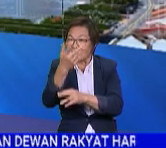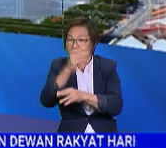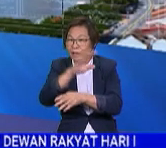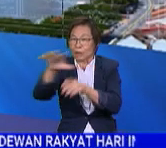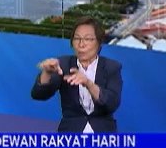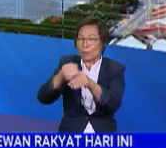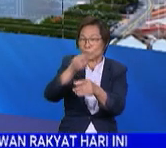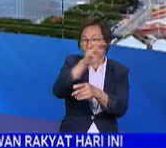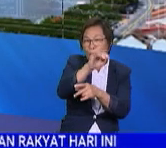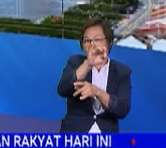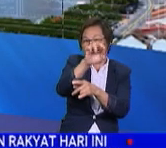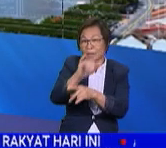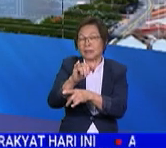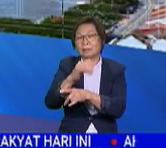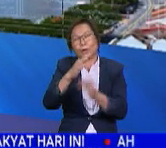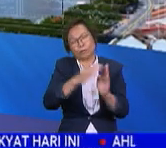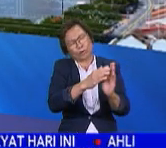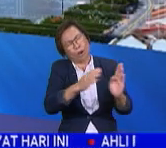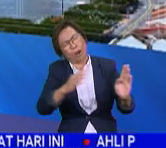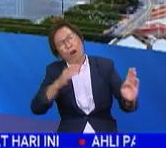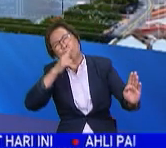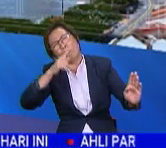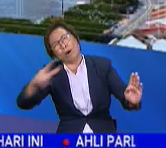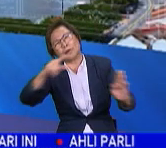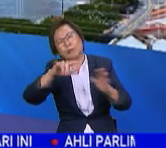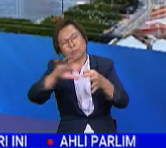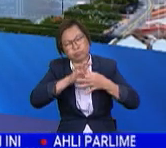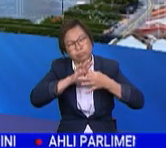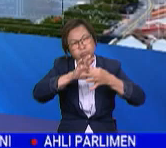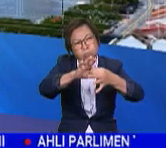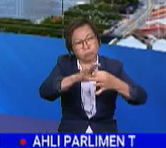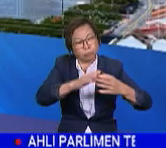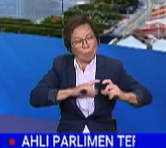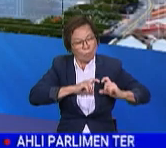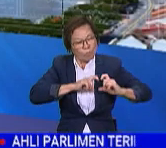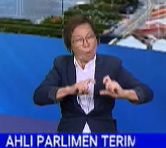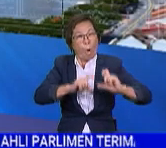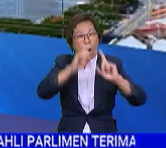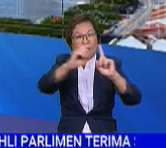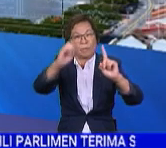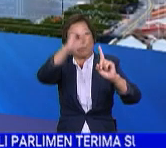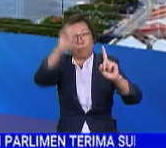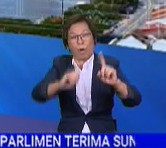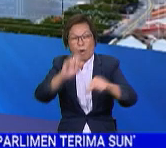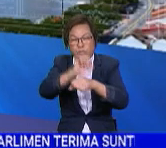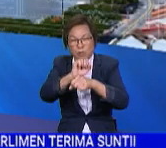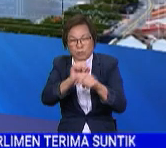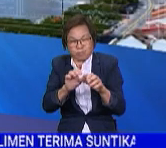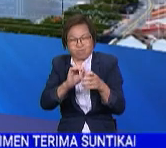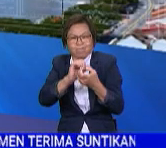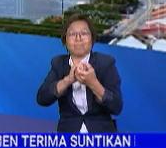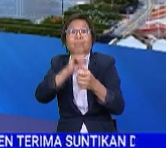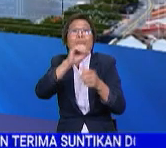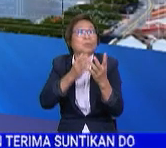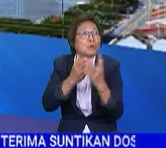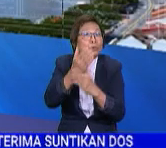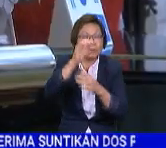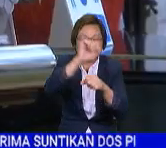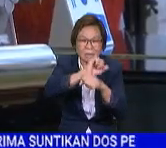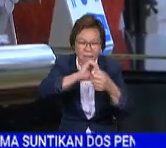msuk diberi selama ini merupakan hasil kerjasama selain komitmen tinggi menerusi kerja berpasukan